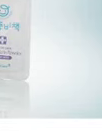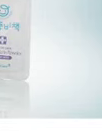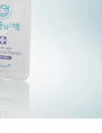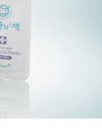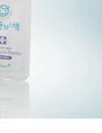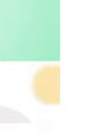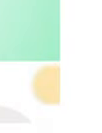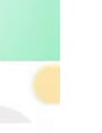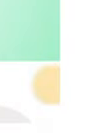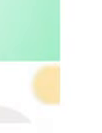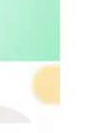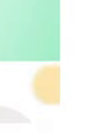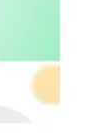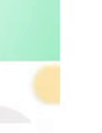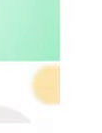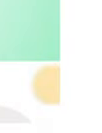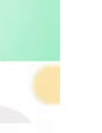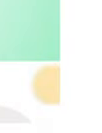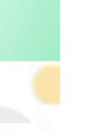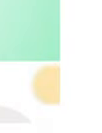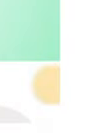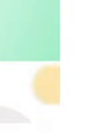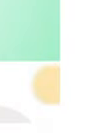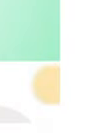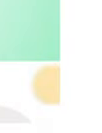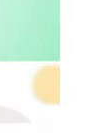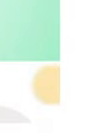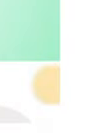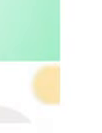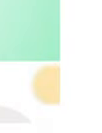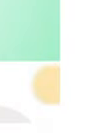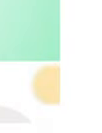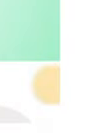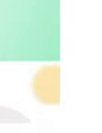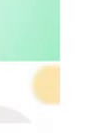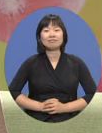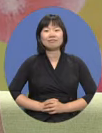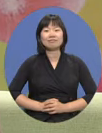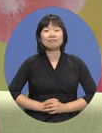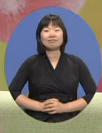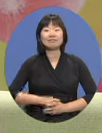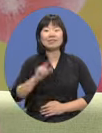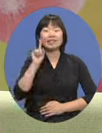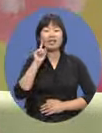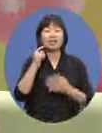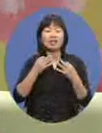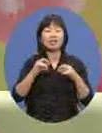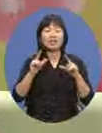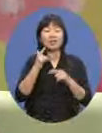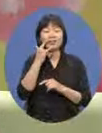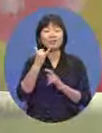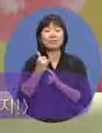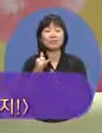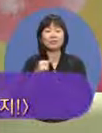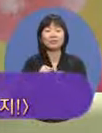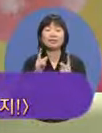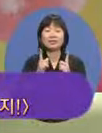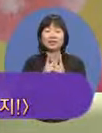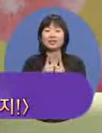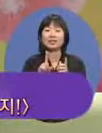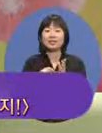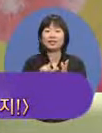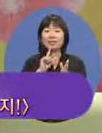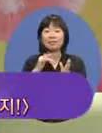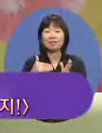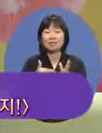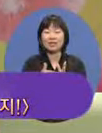드리고요. 아이를 위한 에어백 보네스트 베네스트에서 에어카시트를 선물로 드리겠습니다. 자, 내일 금요일은 부모, 멘토를 만나다 함께하는